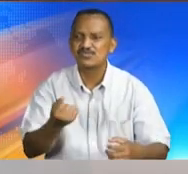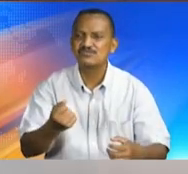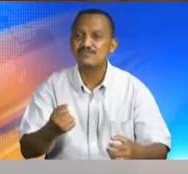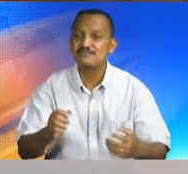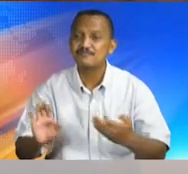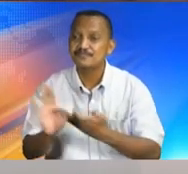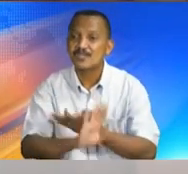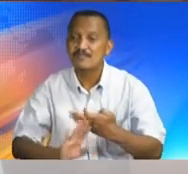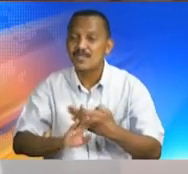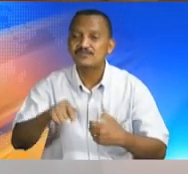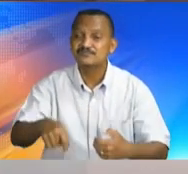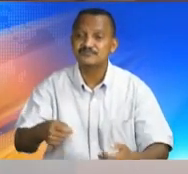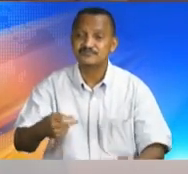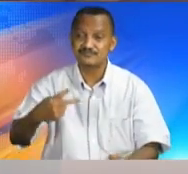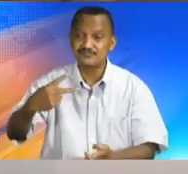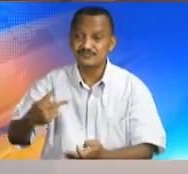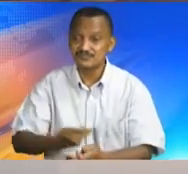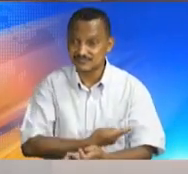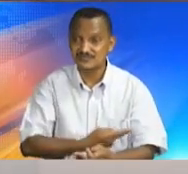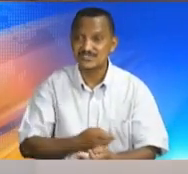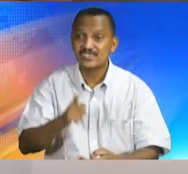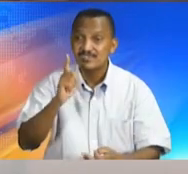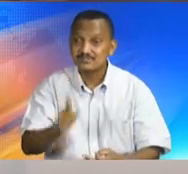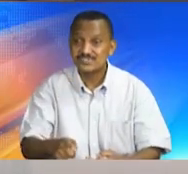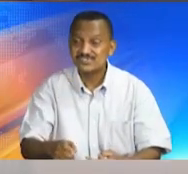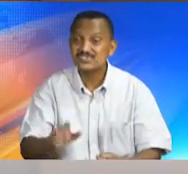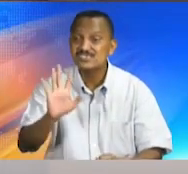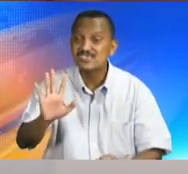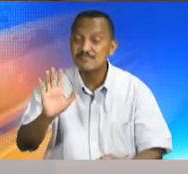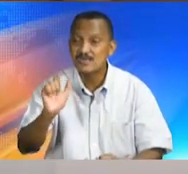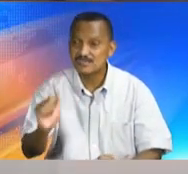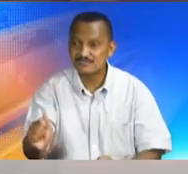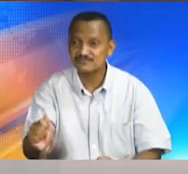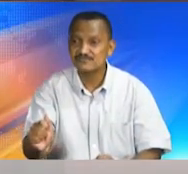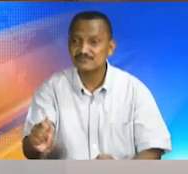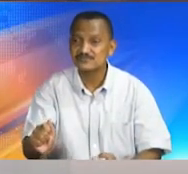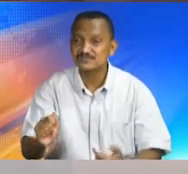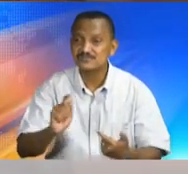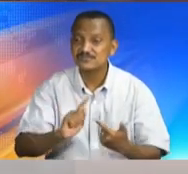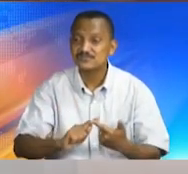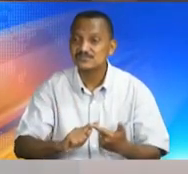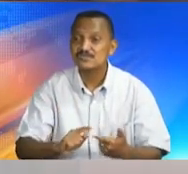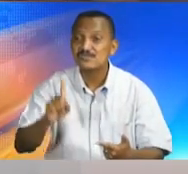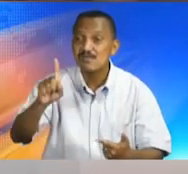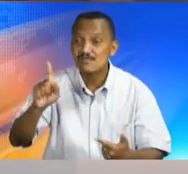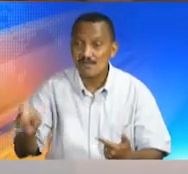ity. Izao misy karazana izy eto, misy a ny 5000, dia ity a